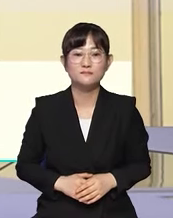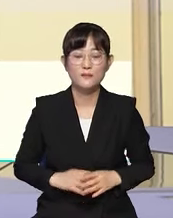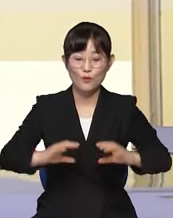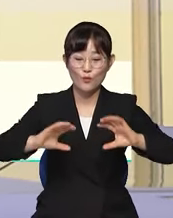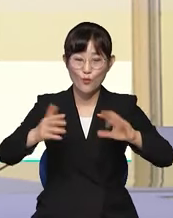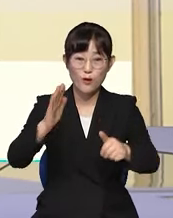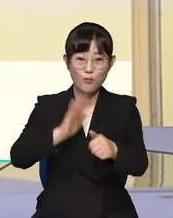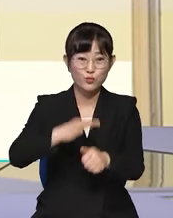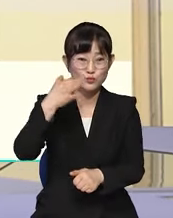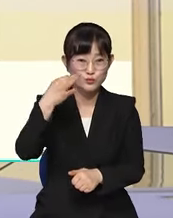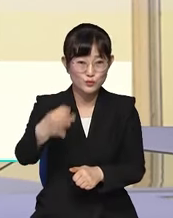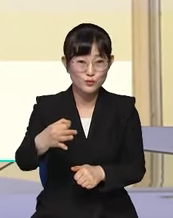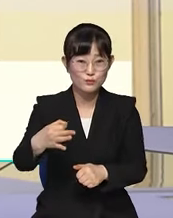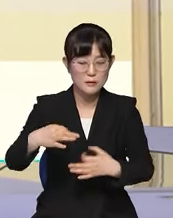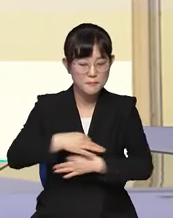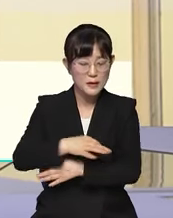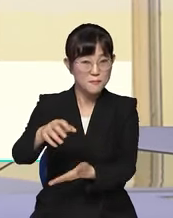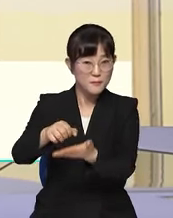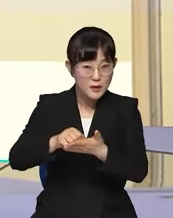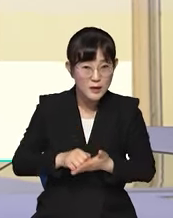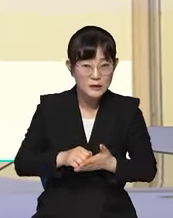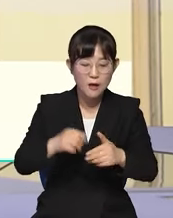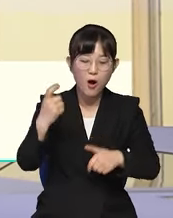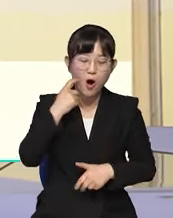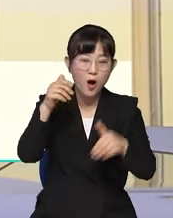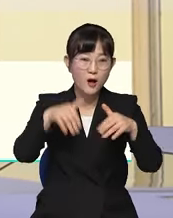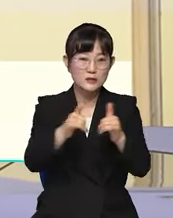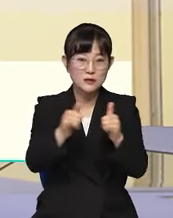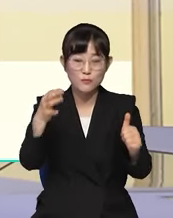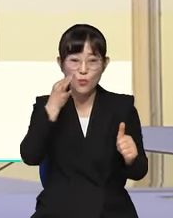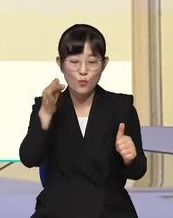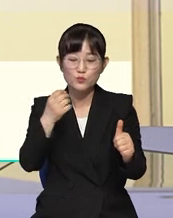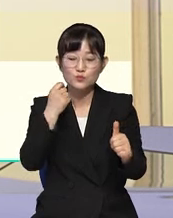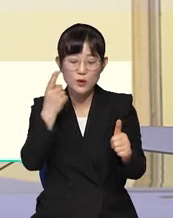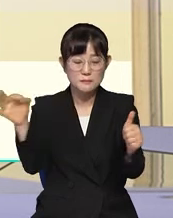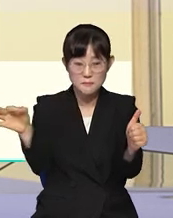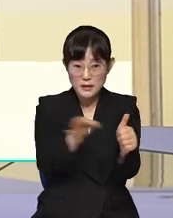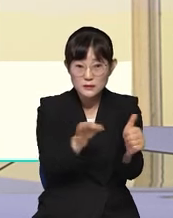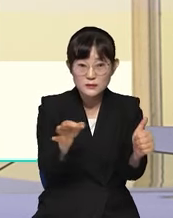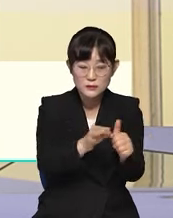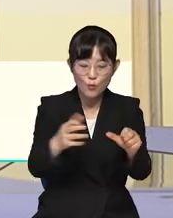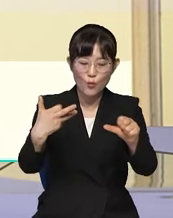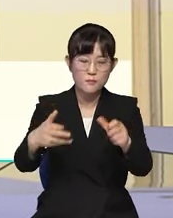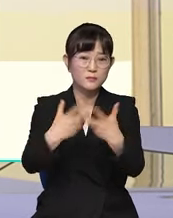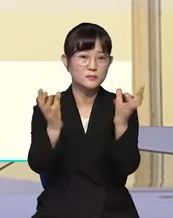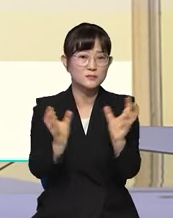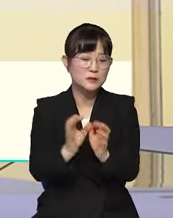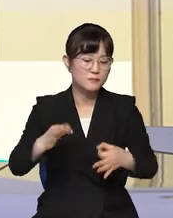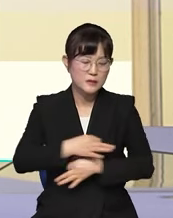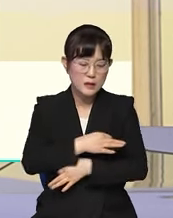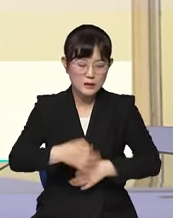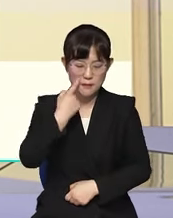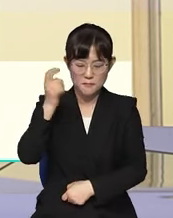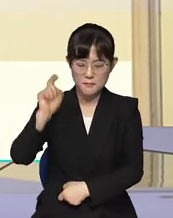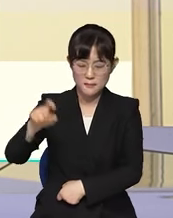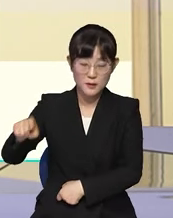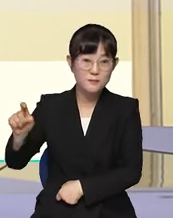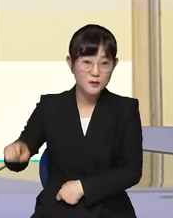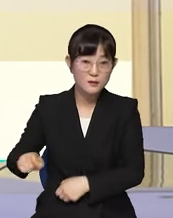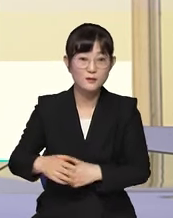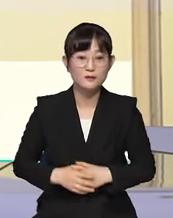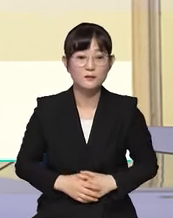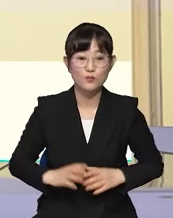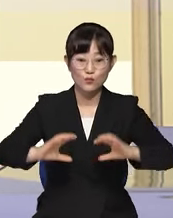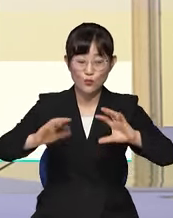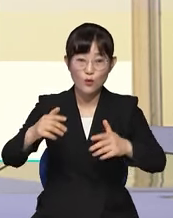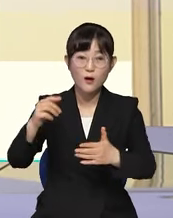국가 보조금을 부정 수령하거나 유령 직원에게 급여를 지급하는 등 518 단체들의 비리가 무더기로 적발됐습니다